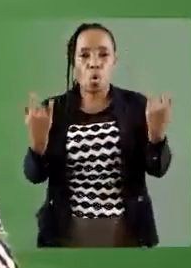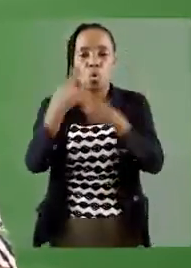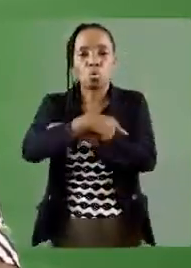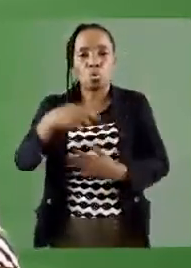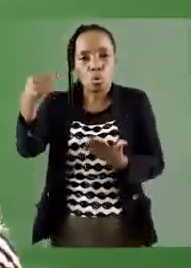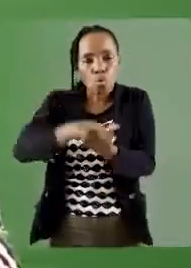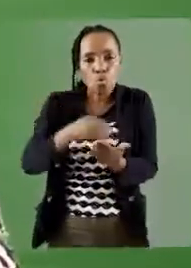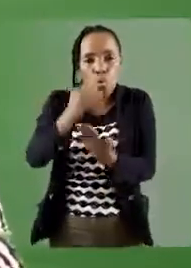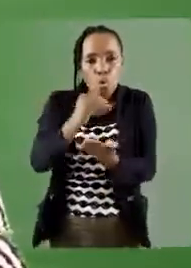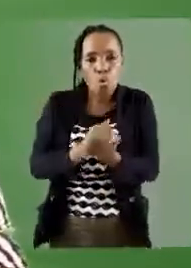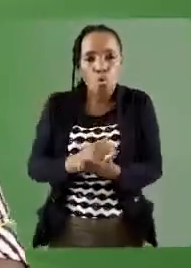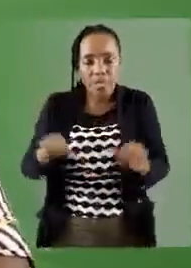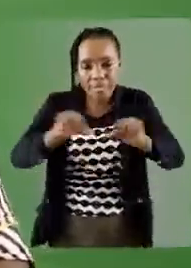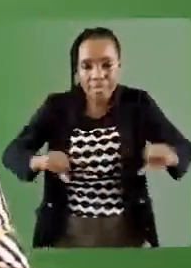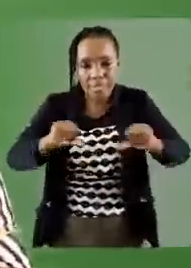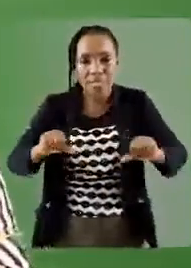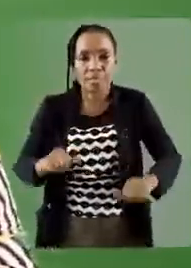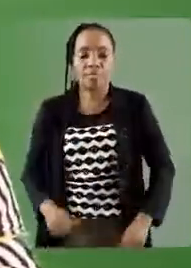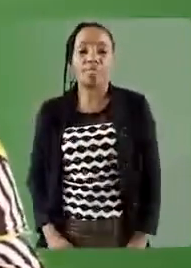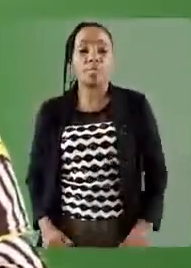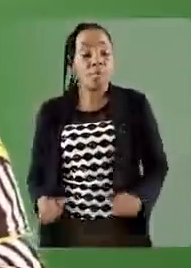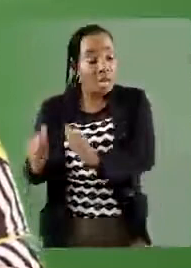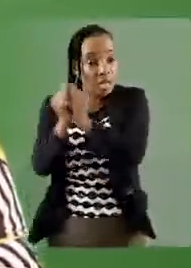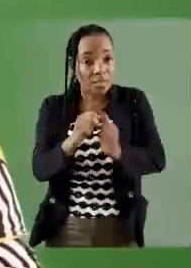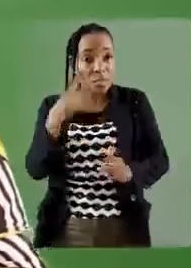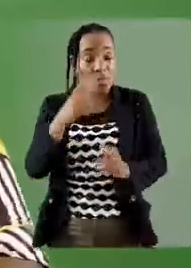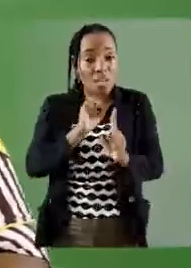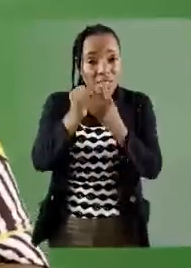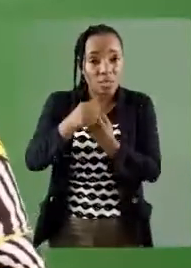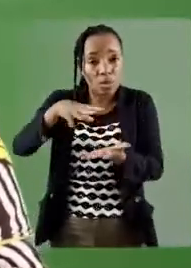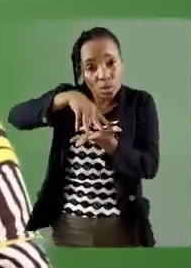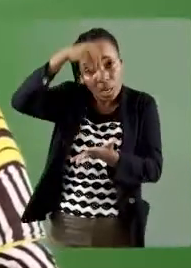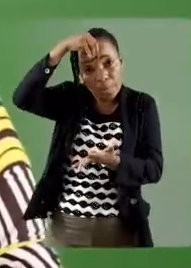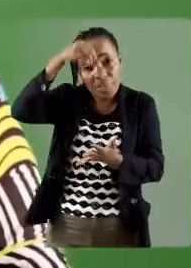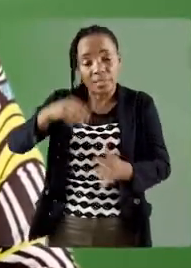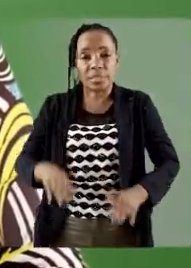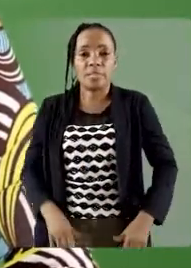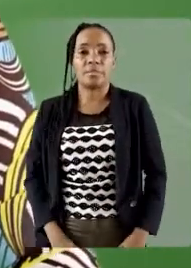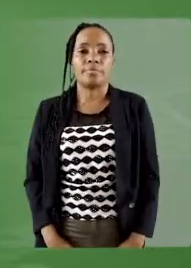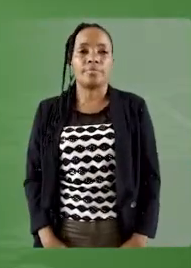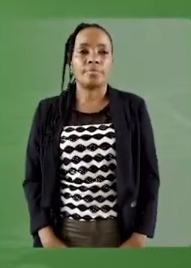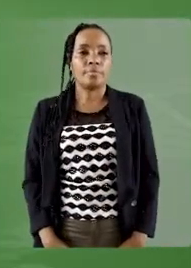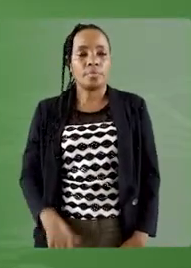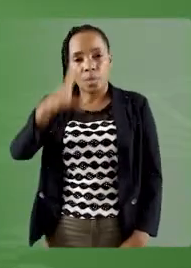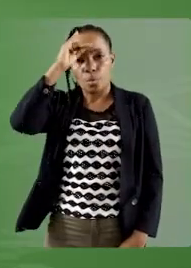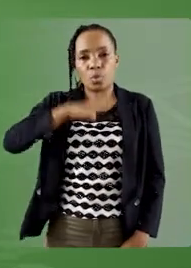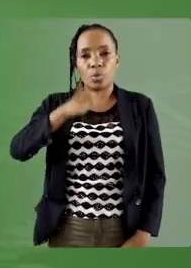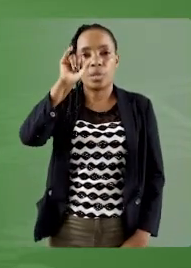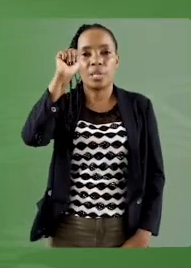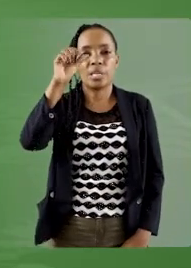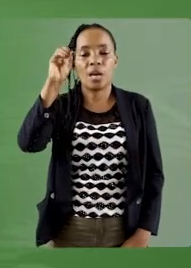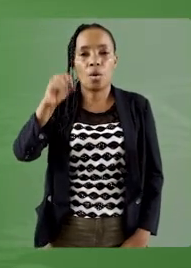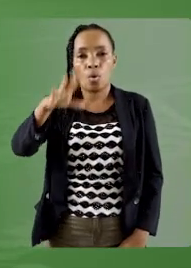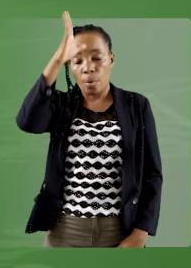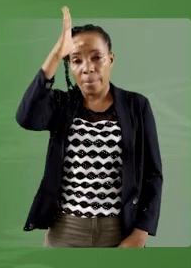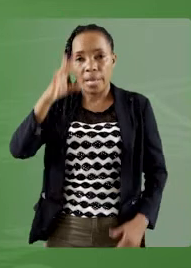leçon de sciences. Découvrons ensemble la situation d'apprentissage. Monsieur Yao, le